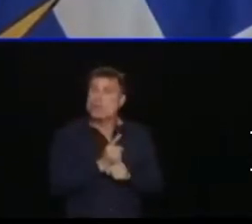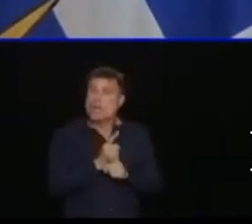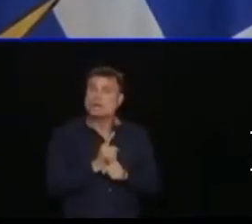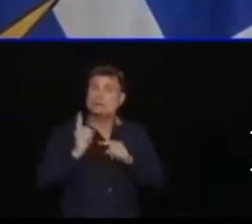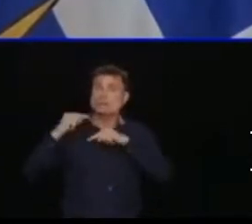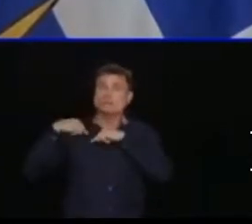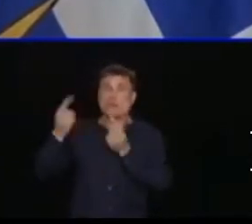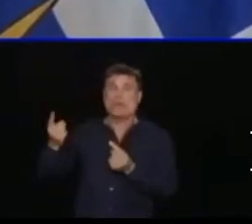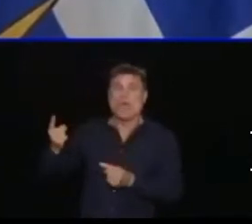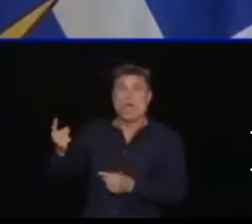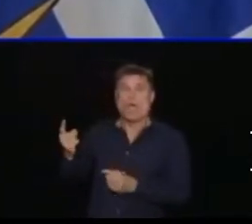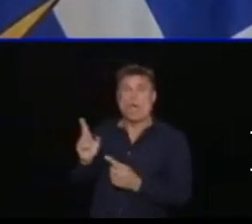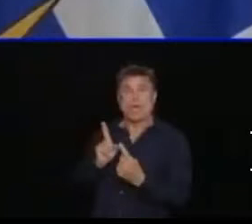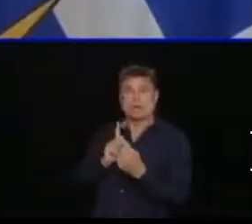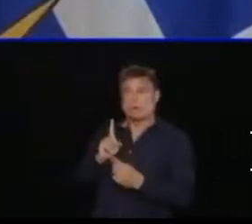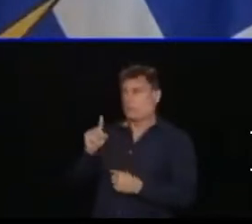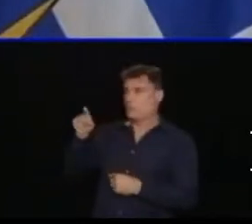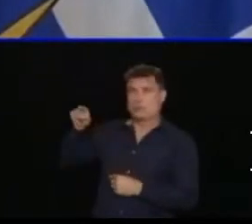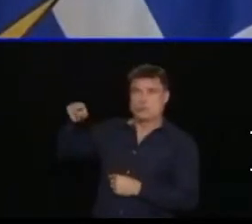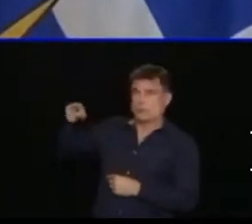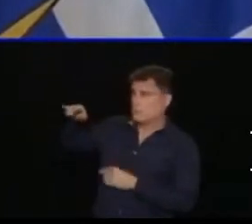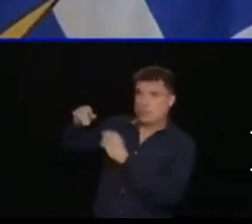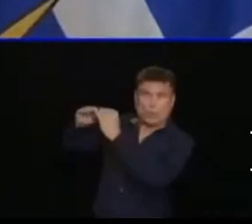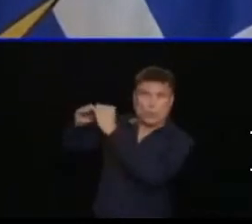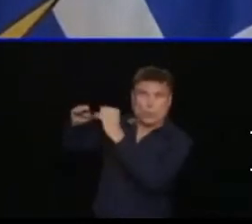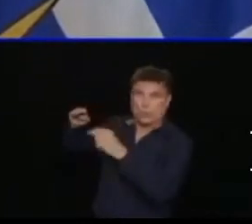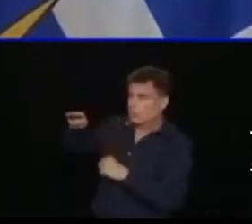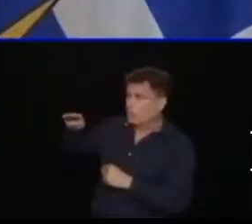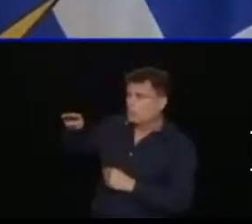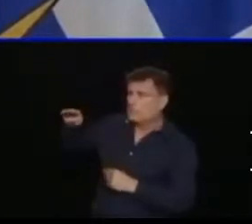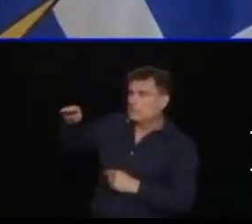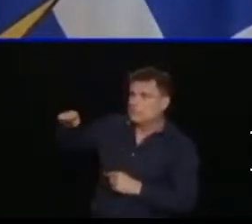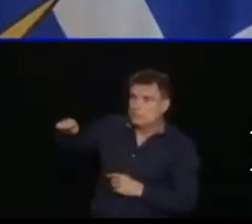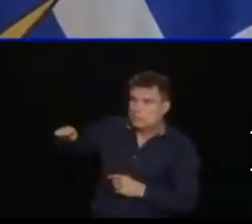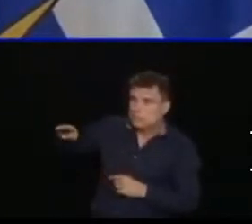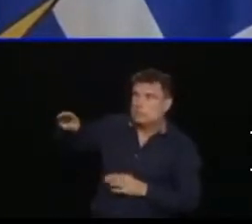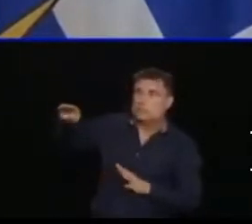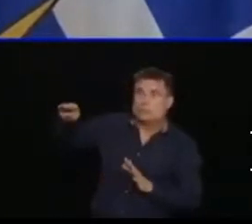下我们那么模型